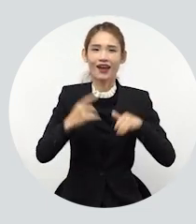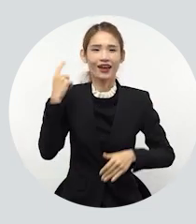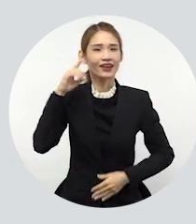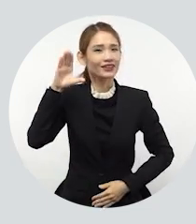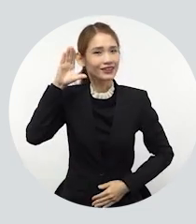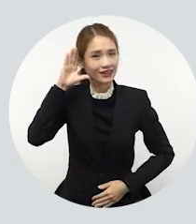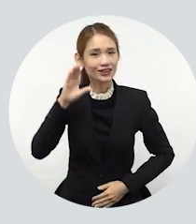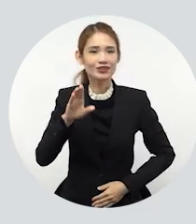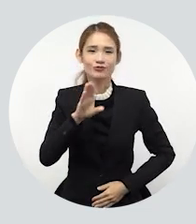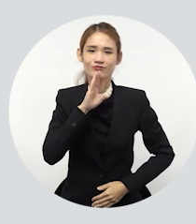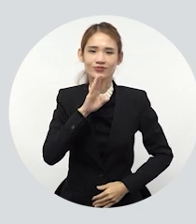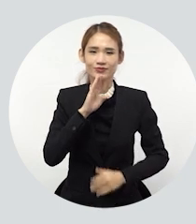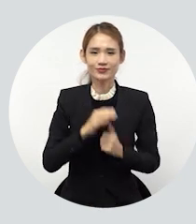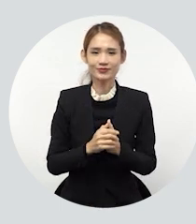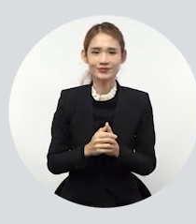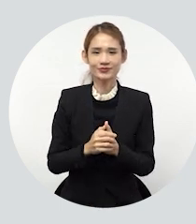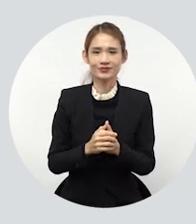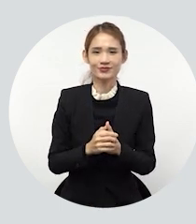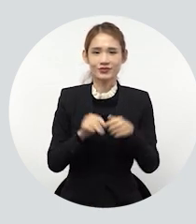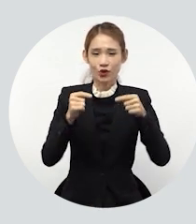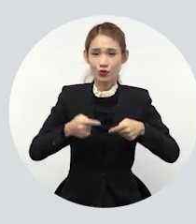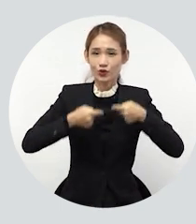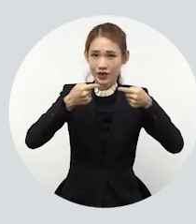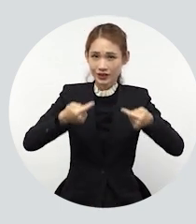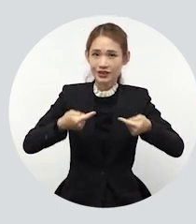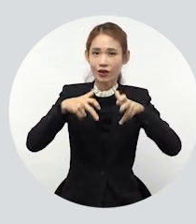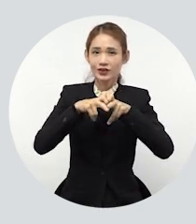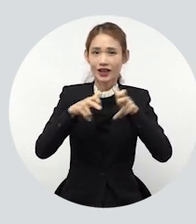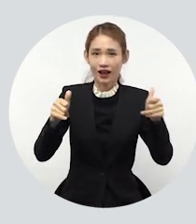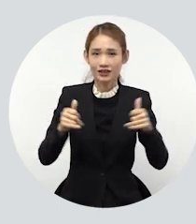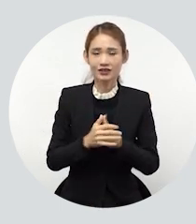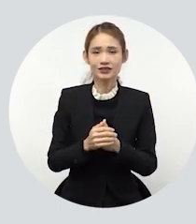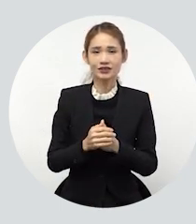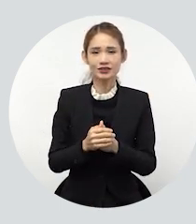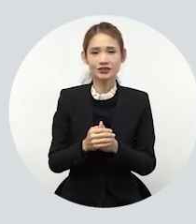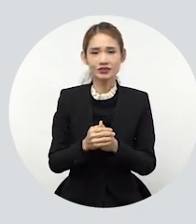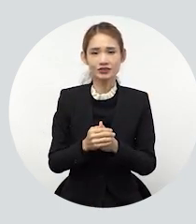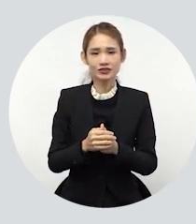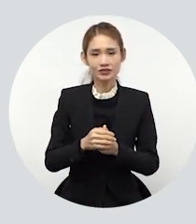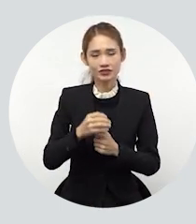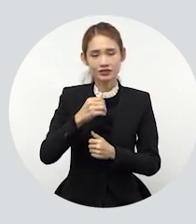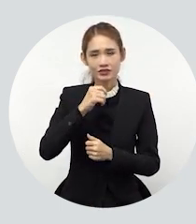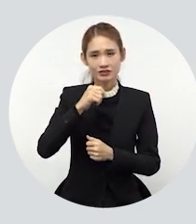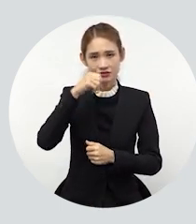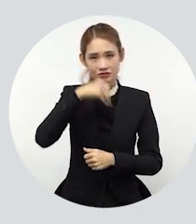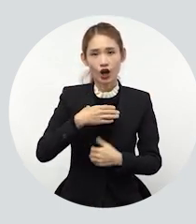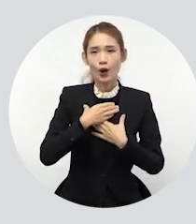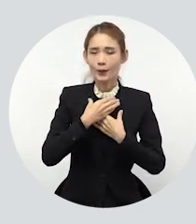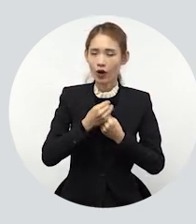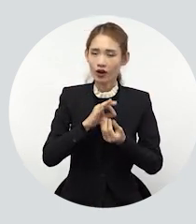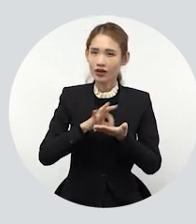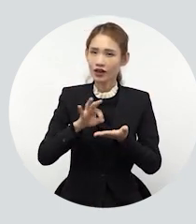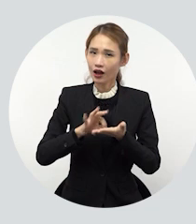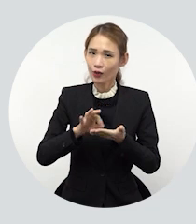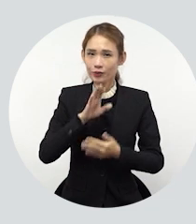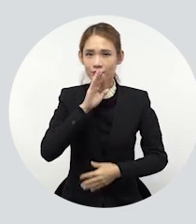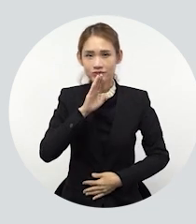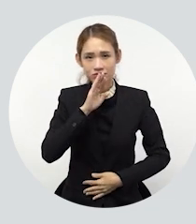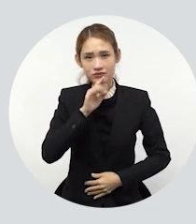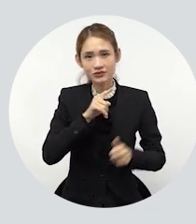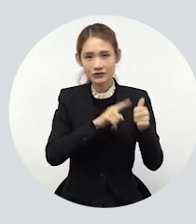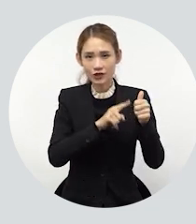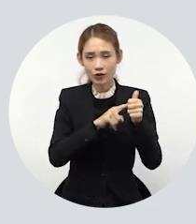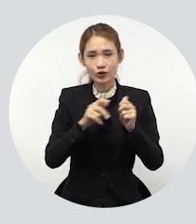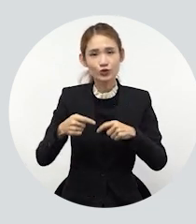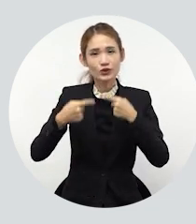지금 들으셨나요? 네. 그렇습니다. 이게 휠체어 장애인이다. 우리 그냥 되게 너끈히 그냥 편히 쓸 수 있는 표현 같잖아요. 네.